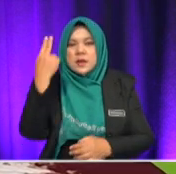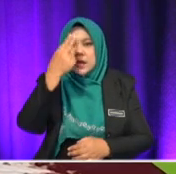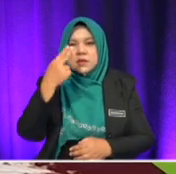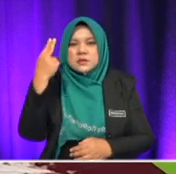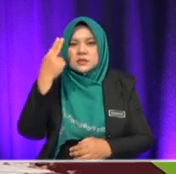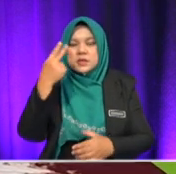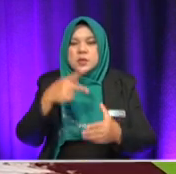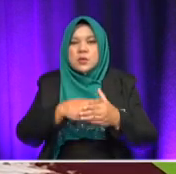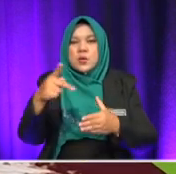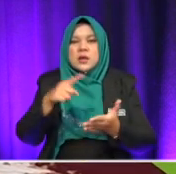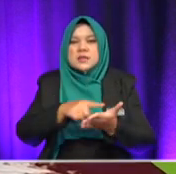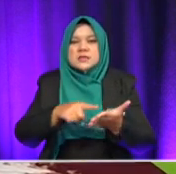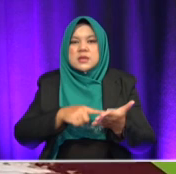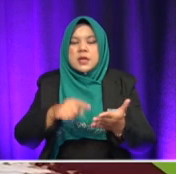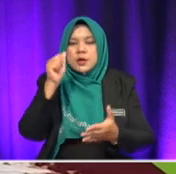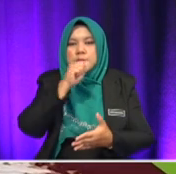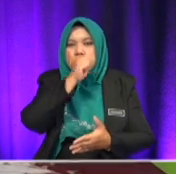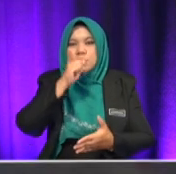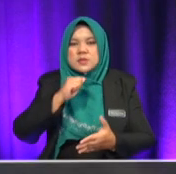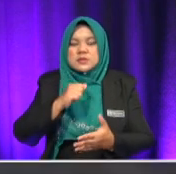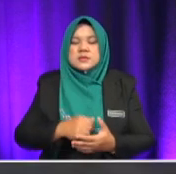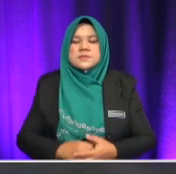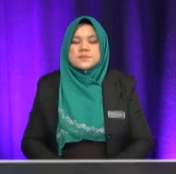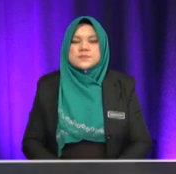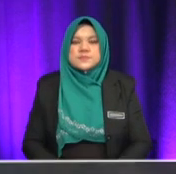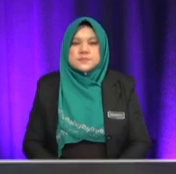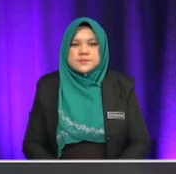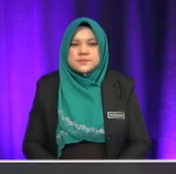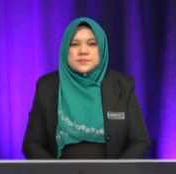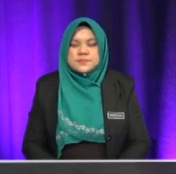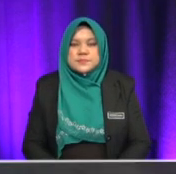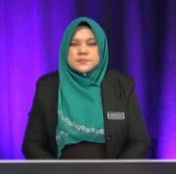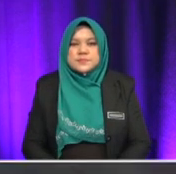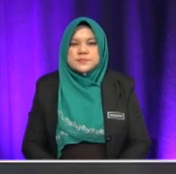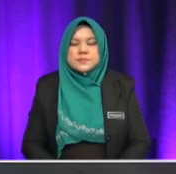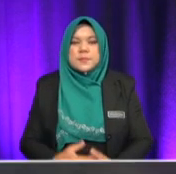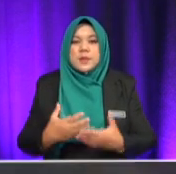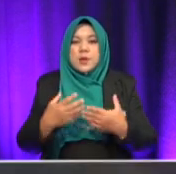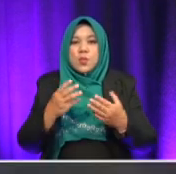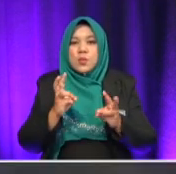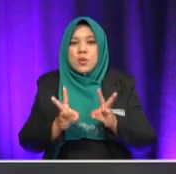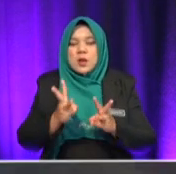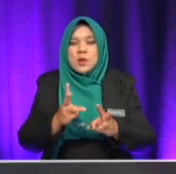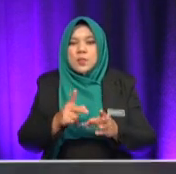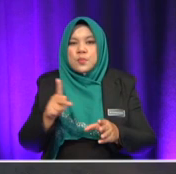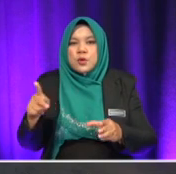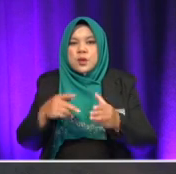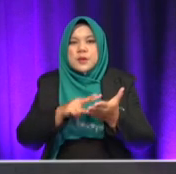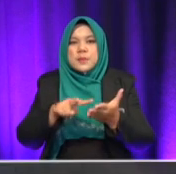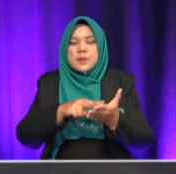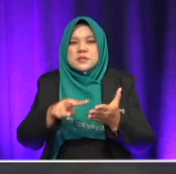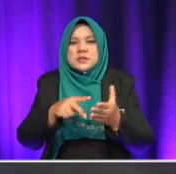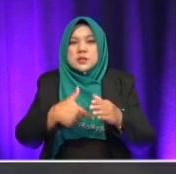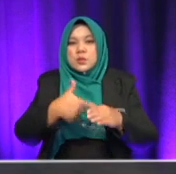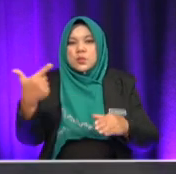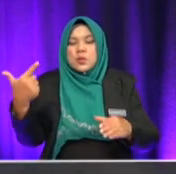dan berkuasa di bulan Ramadan Oke cantik parah Walaupun dia baca di luar daripada kelas kita